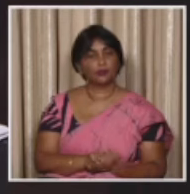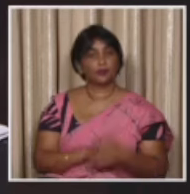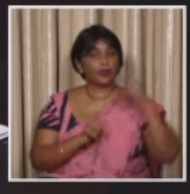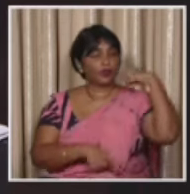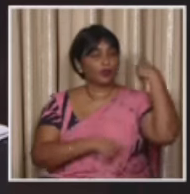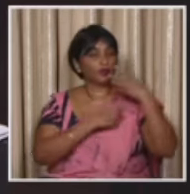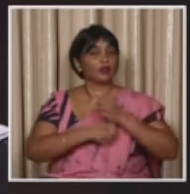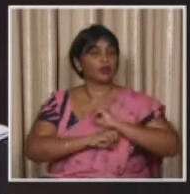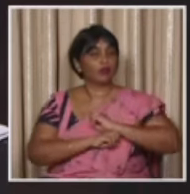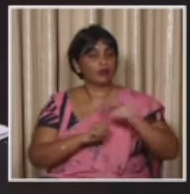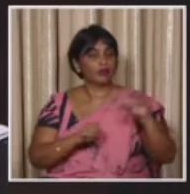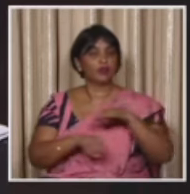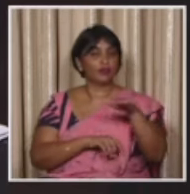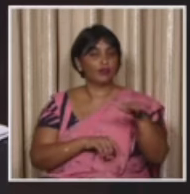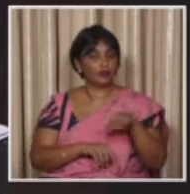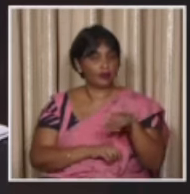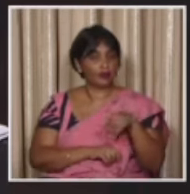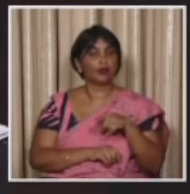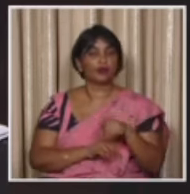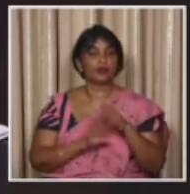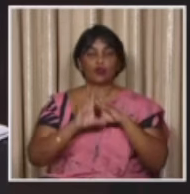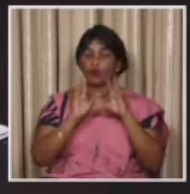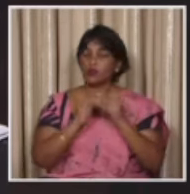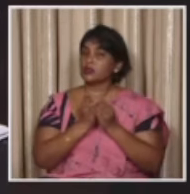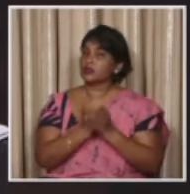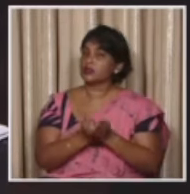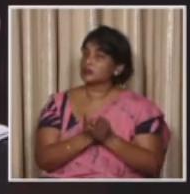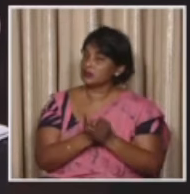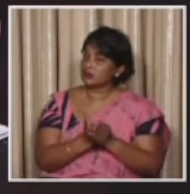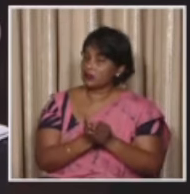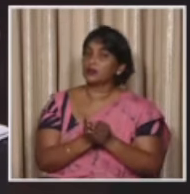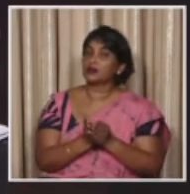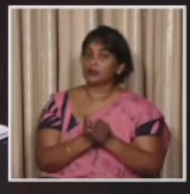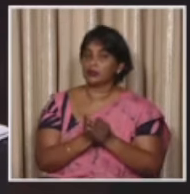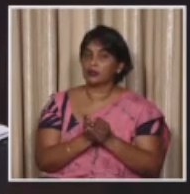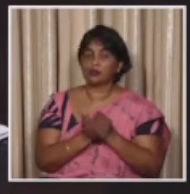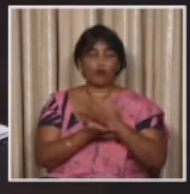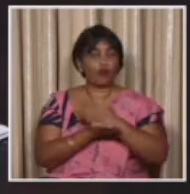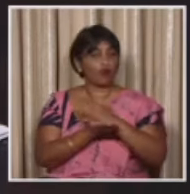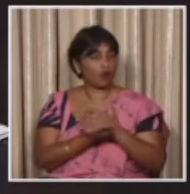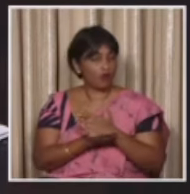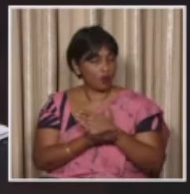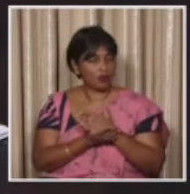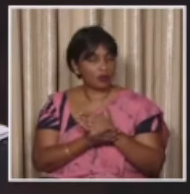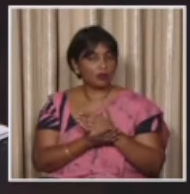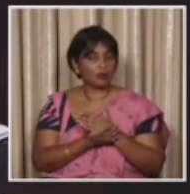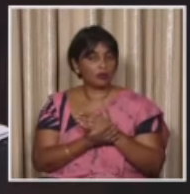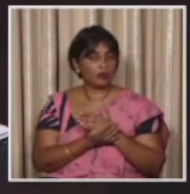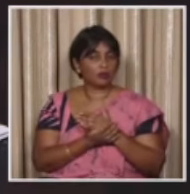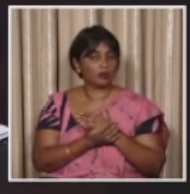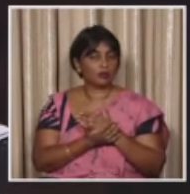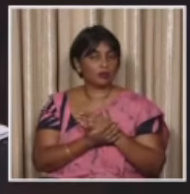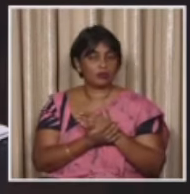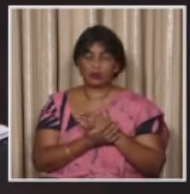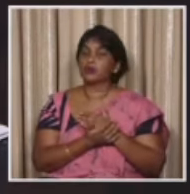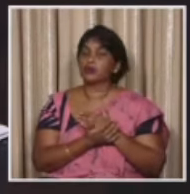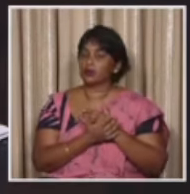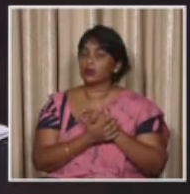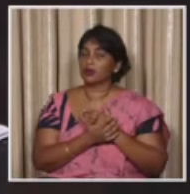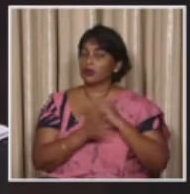විවිධ හියුමන් රිසෝර්සස්, ඒ වගේම ෂෙයාස් අයින් කරන්න, ඩයිවෙස්ට්